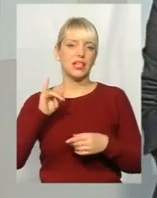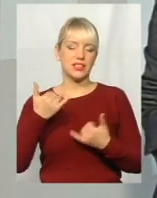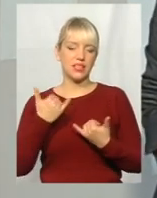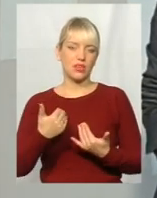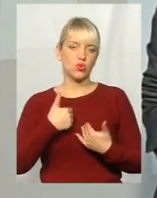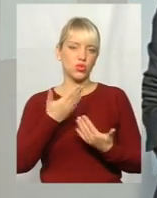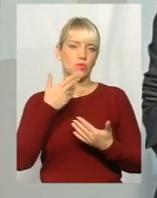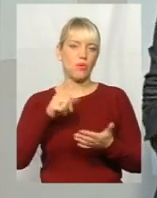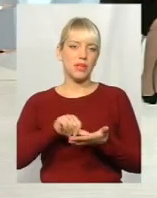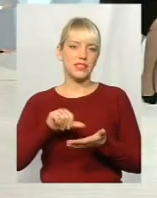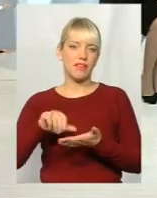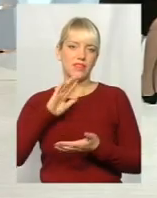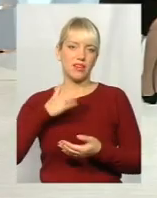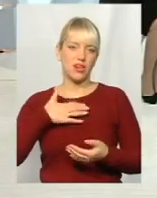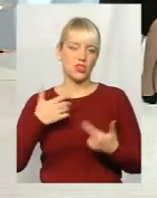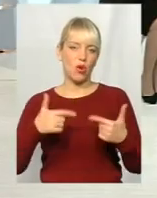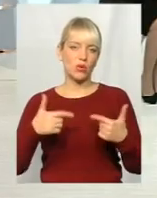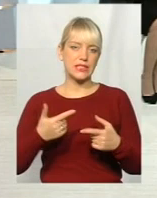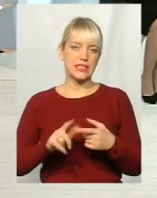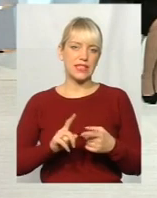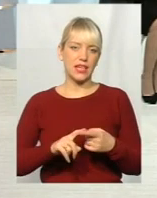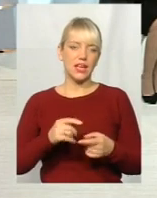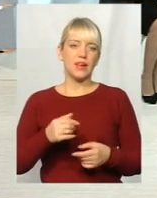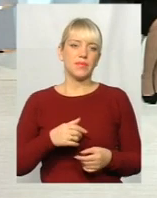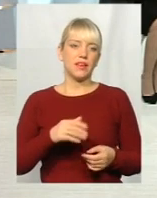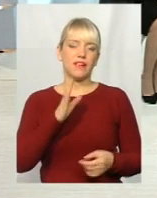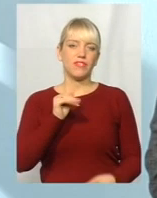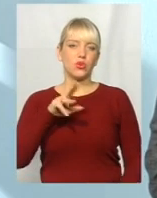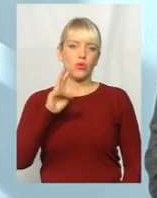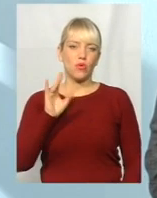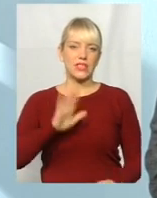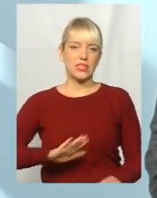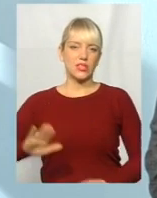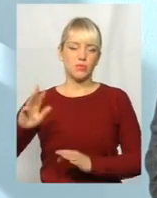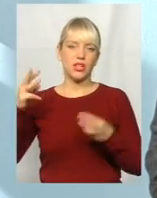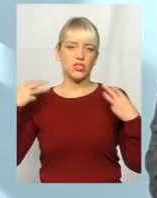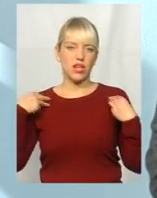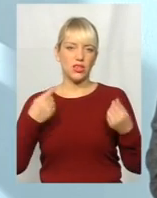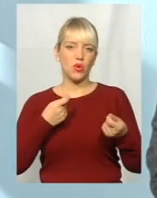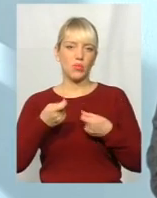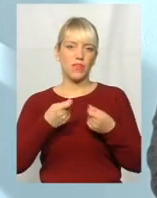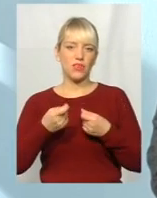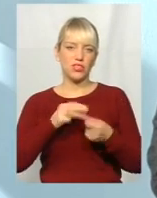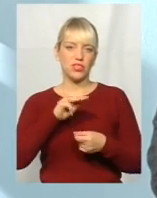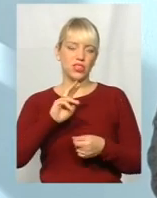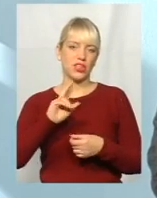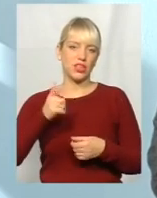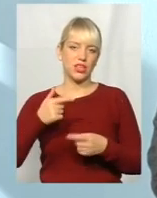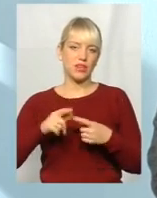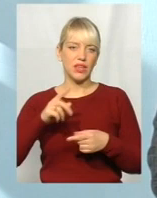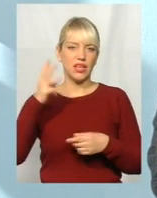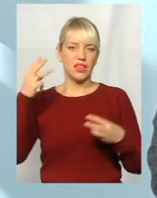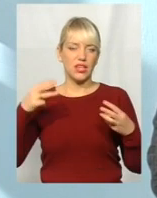вам представити гостей нашої студії. У нас в студії сьогодні Наталія Вітковська, заступник начальника управління житлово-комунального господарства,